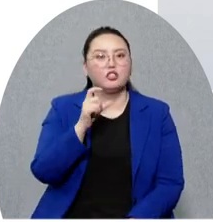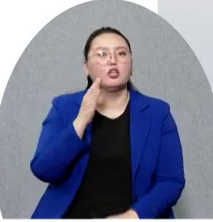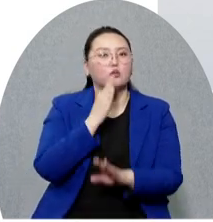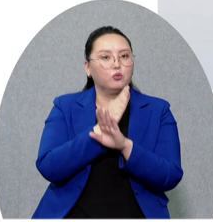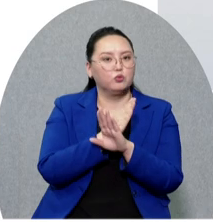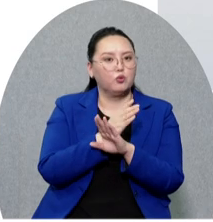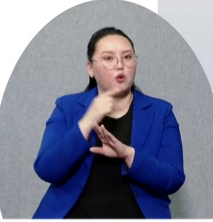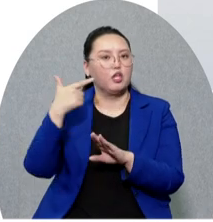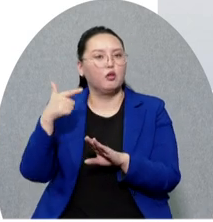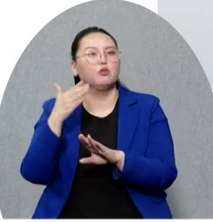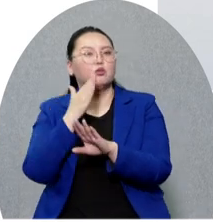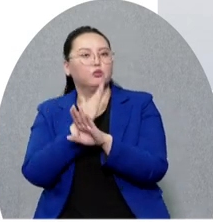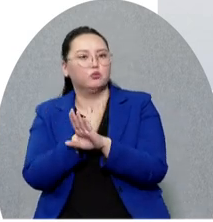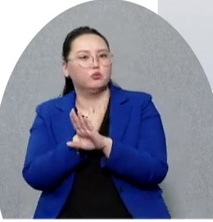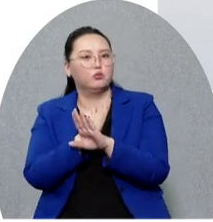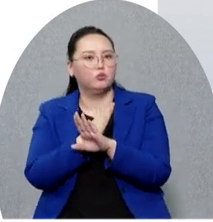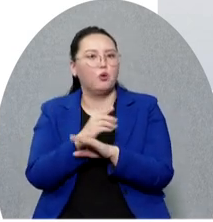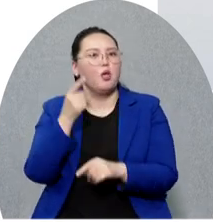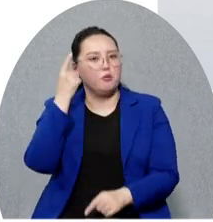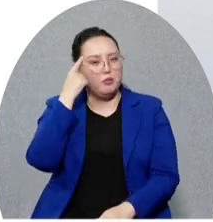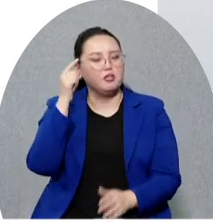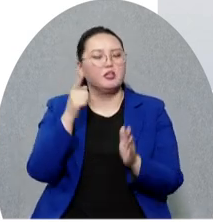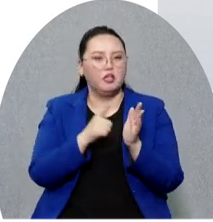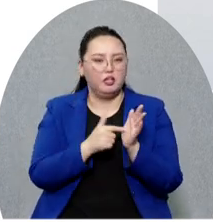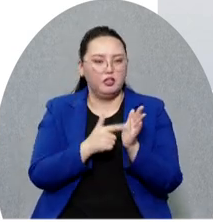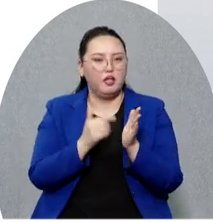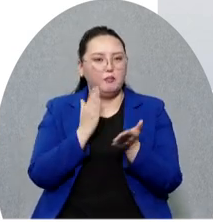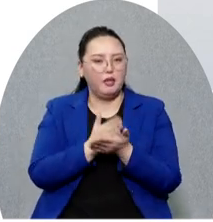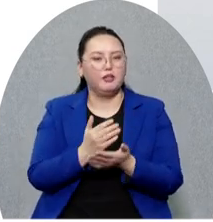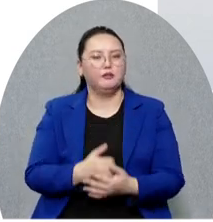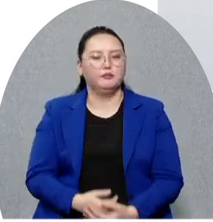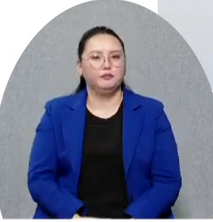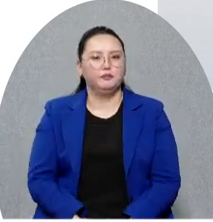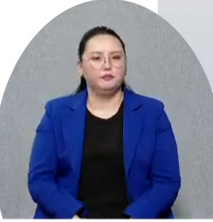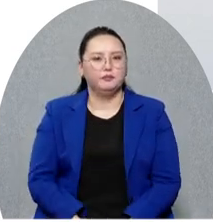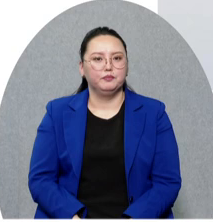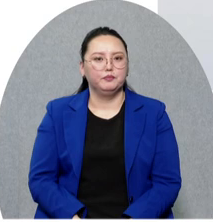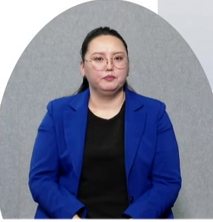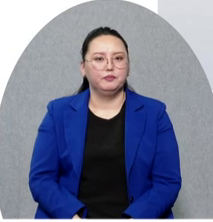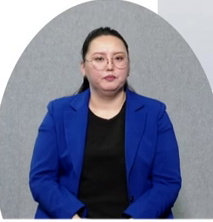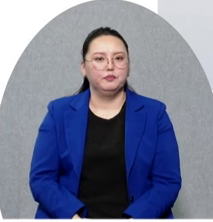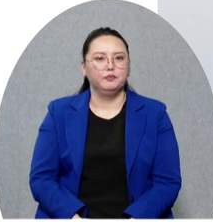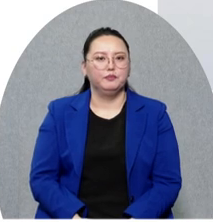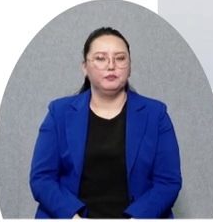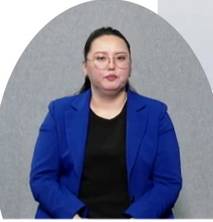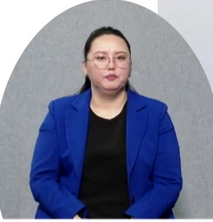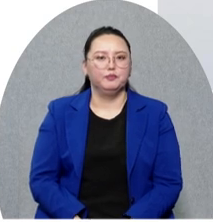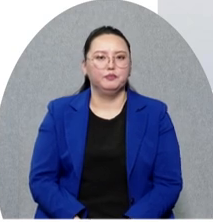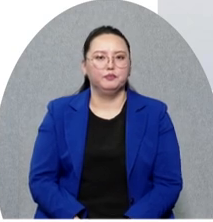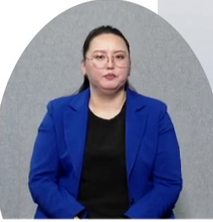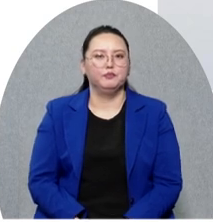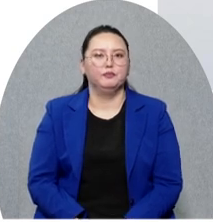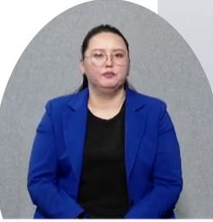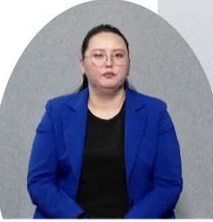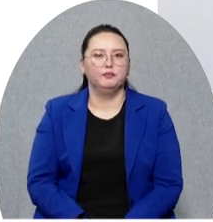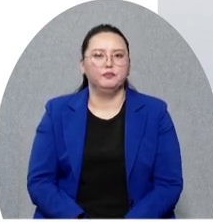үү, гийгүүлэгчээр төгсөж үү гэдгийг бол мэдэх шаардлагатай байдаг. Ерөнхийдөө N B D R S